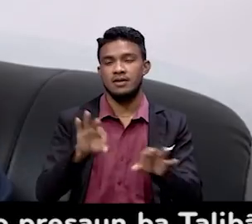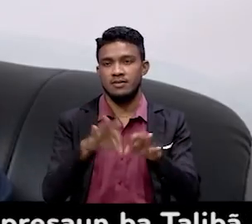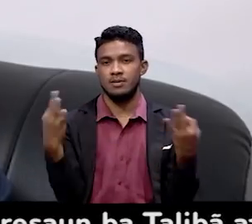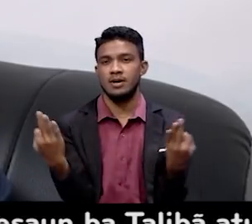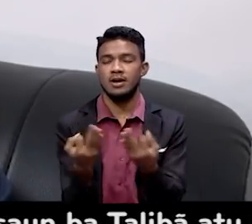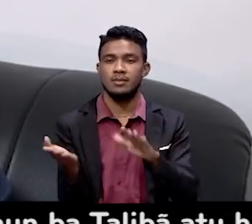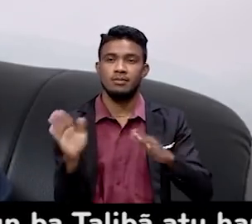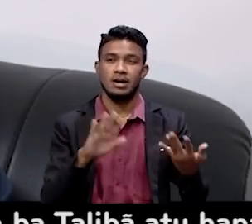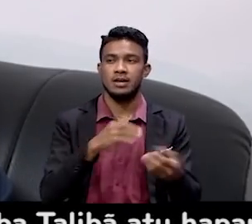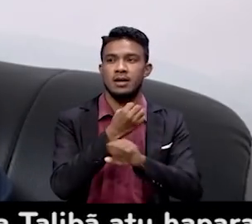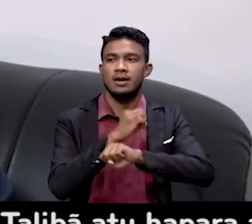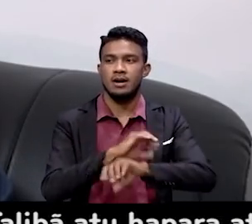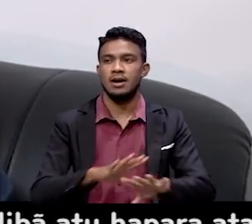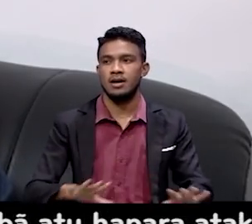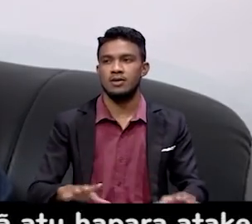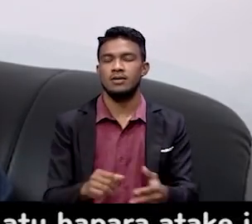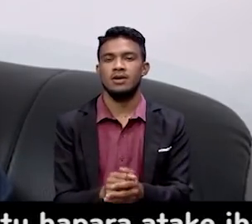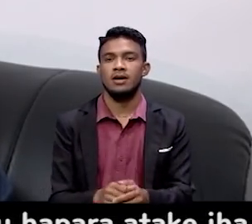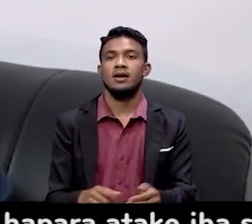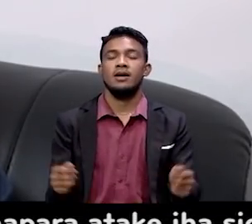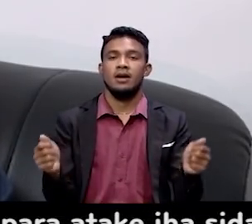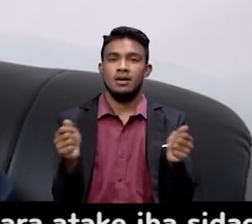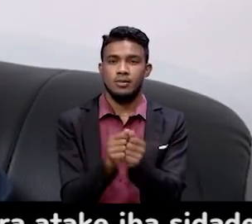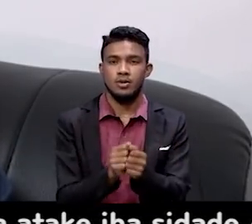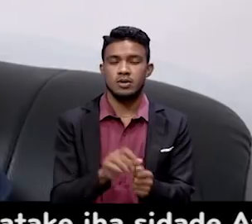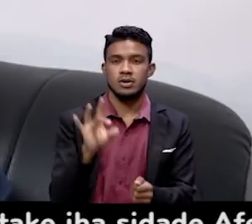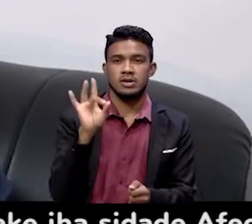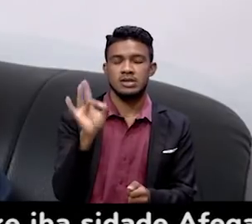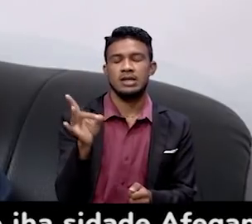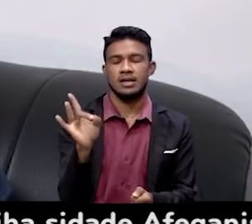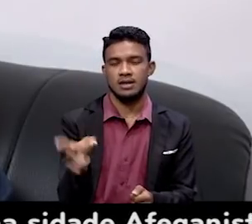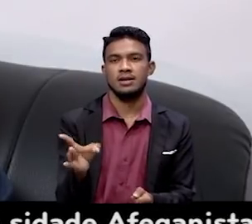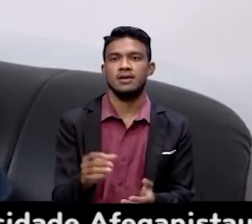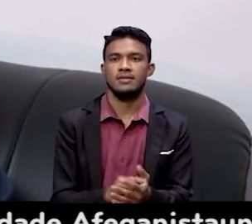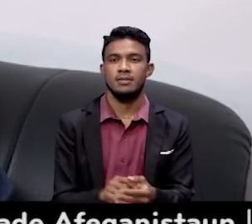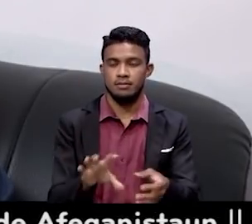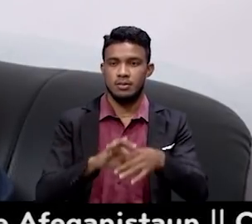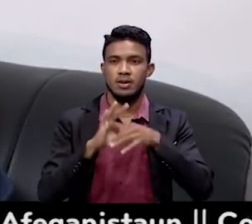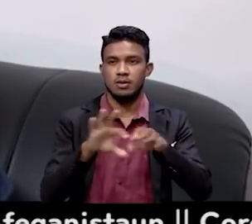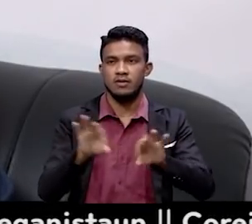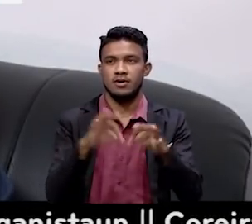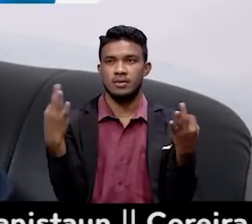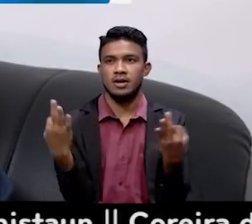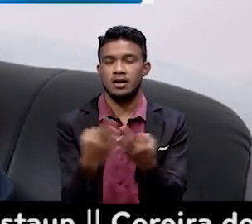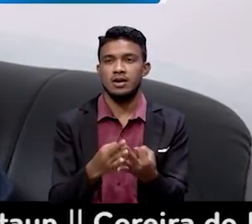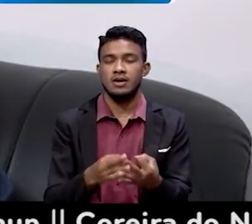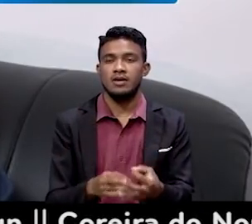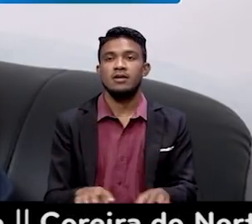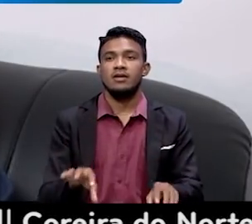laku ne 70 e tal membro de família e família